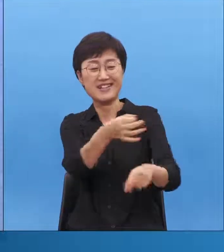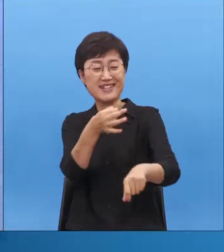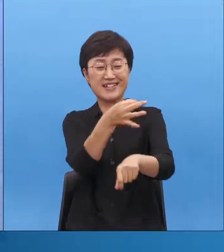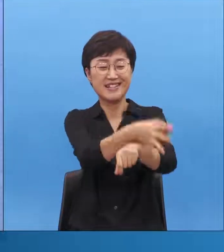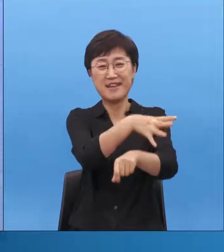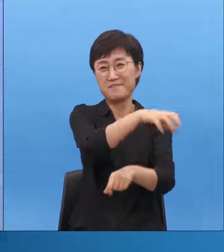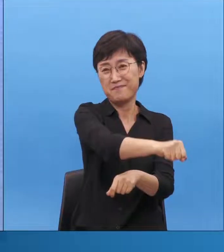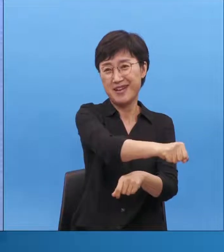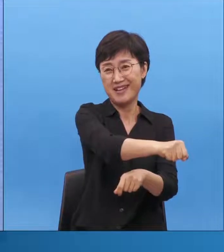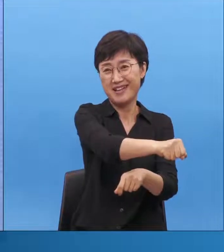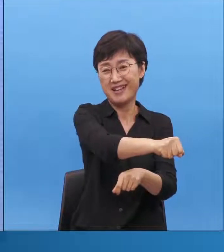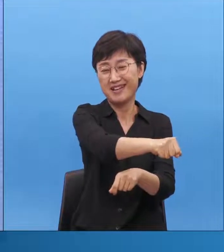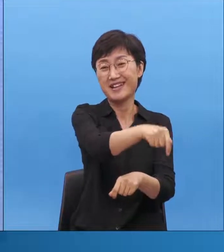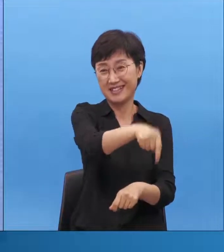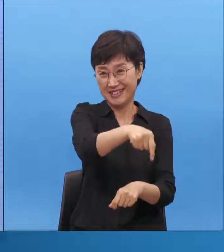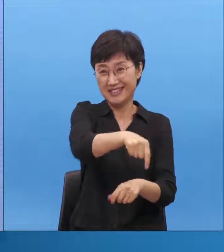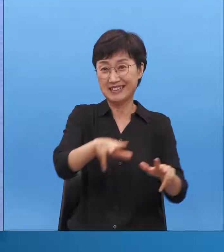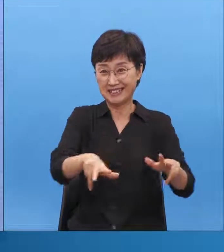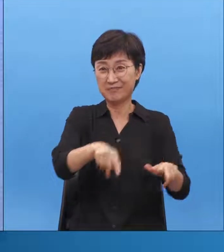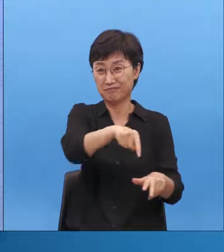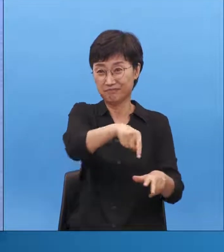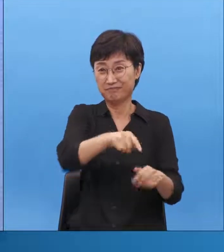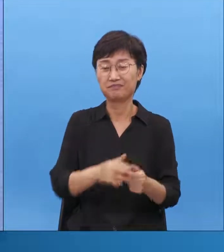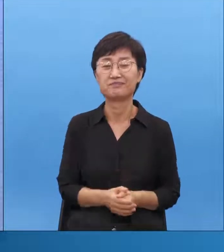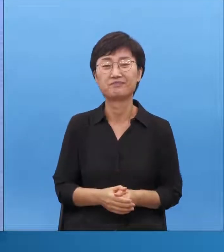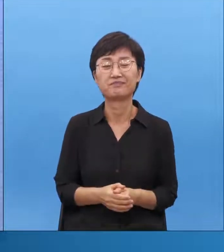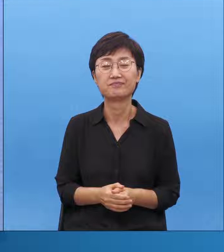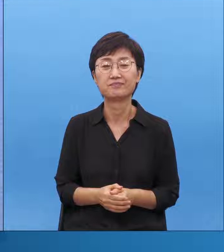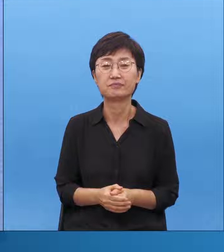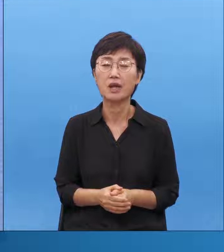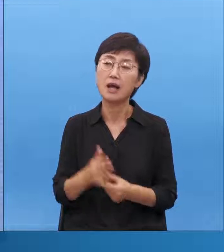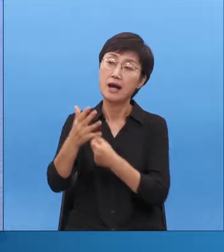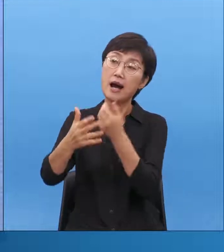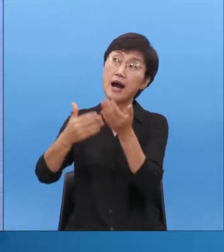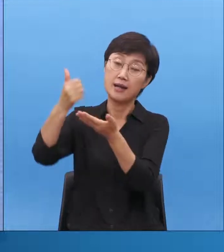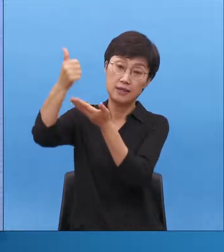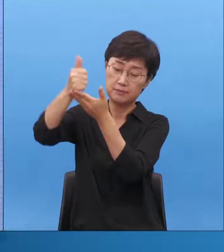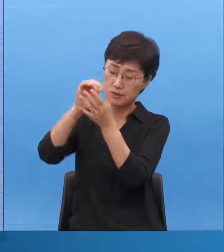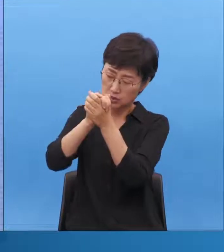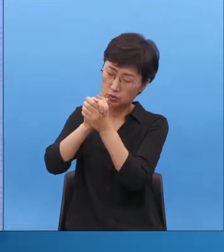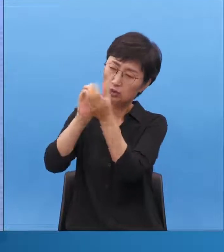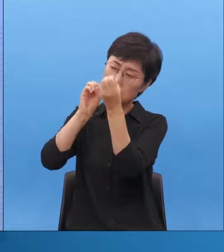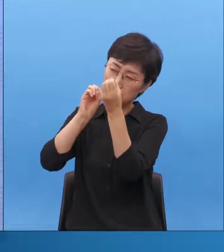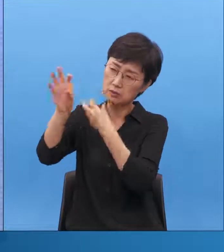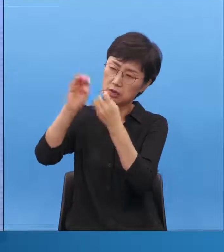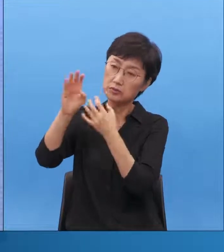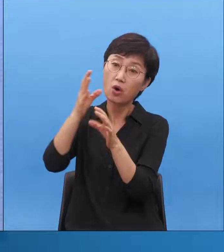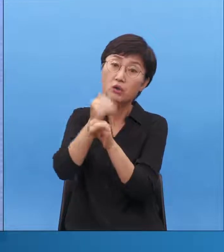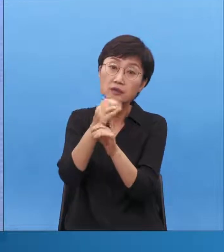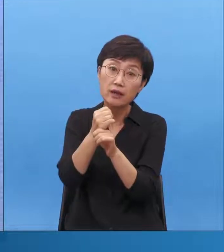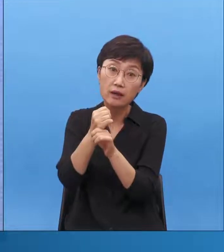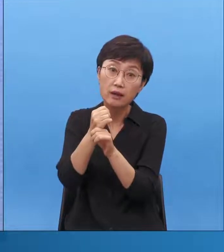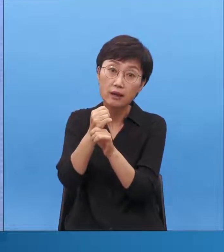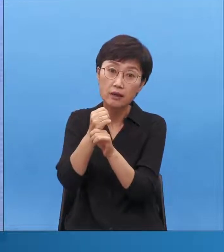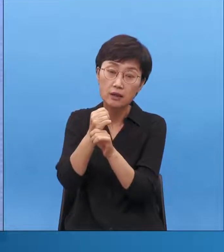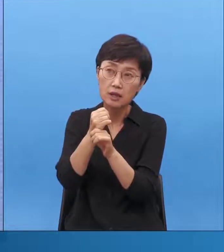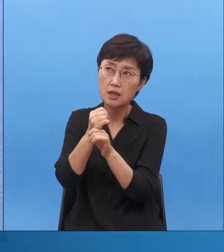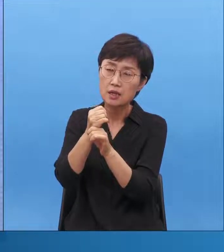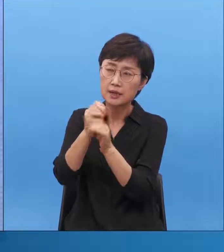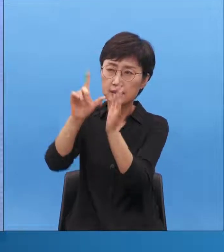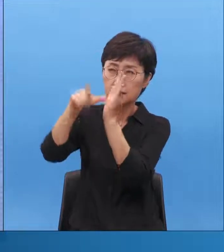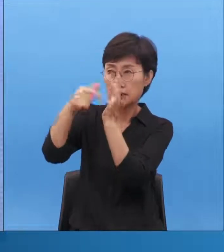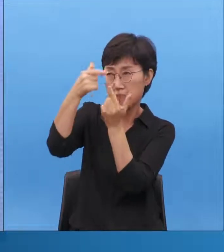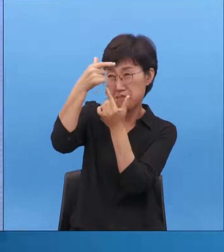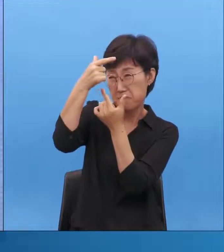하나님은 많은 응답을 우리에게 주셨는데 정확한 시간표에 주신 거예요. God has given to us many answers,